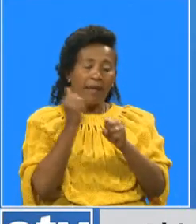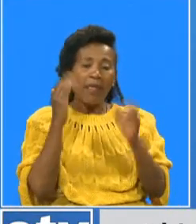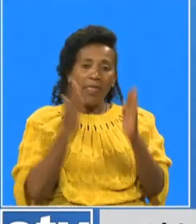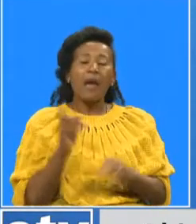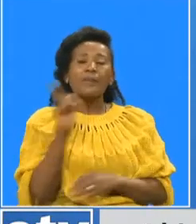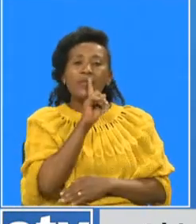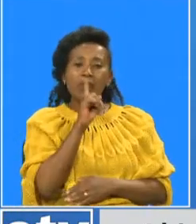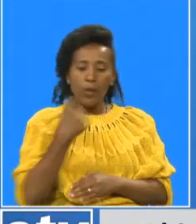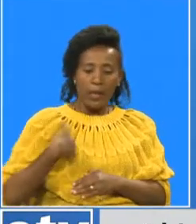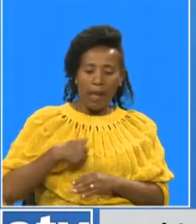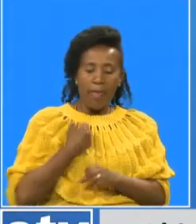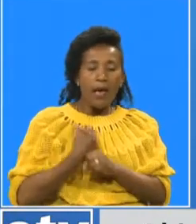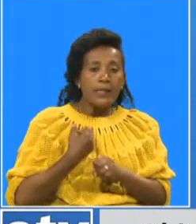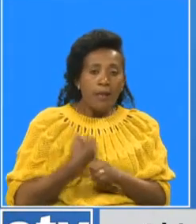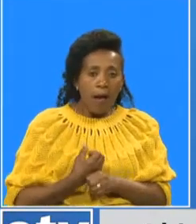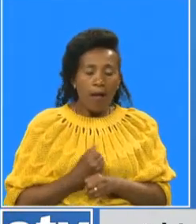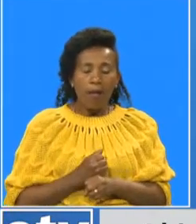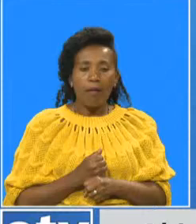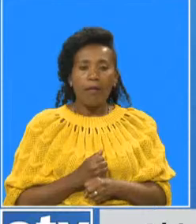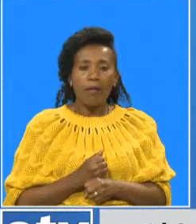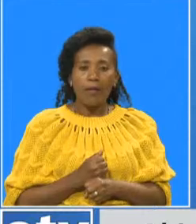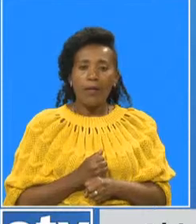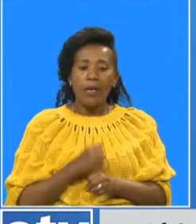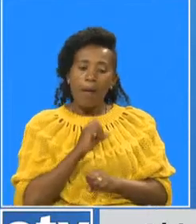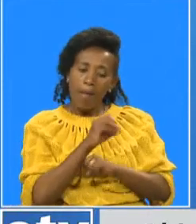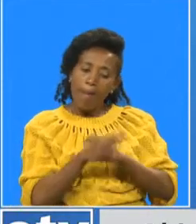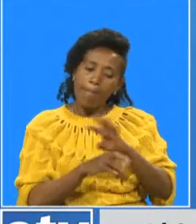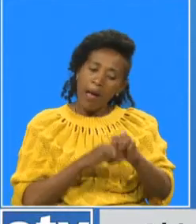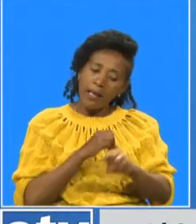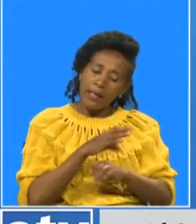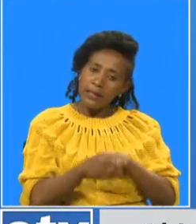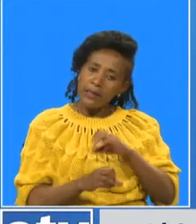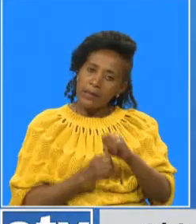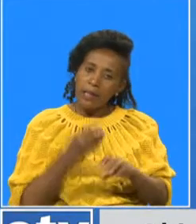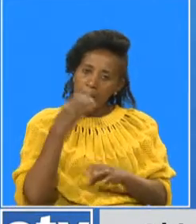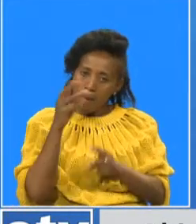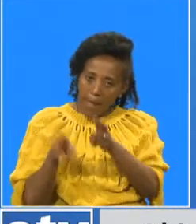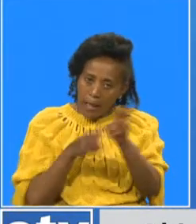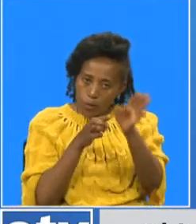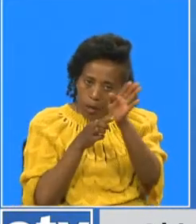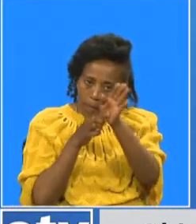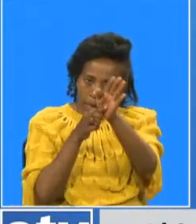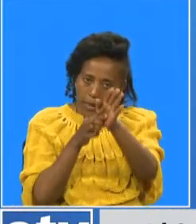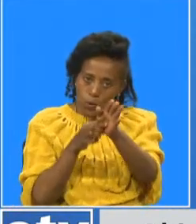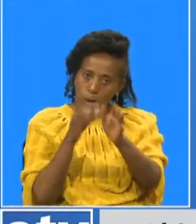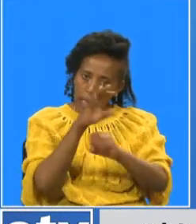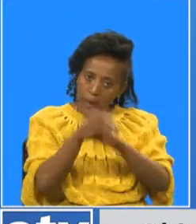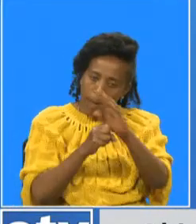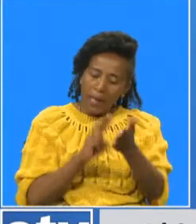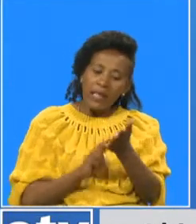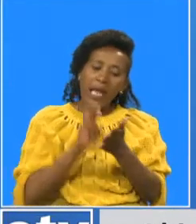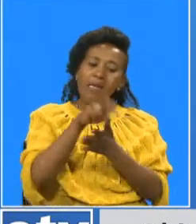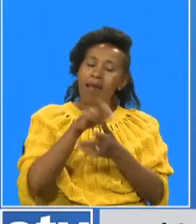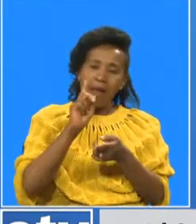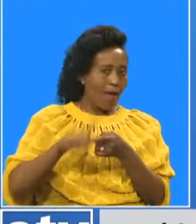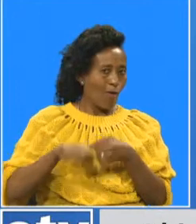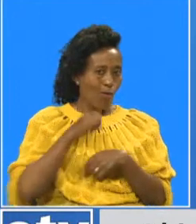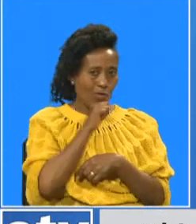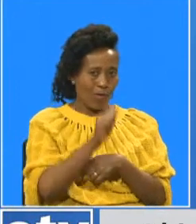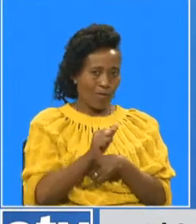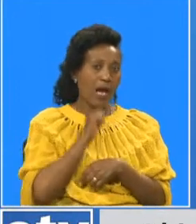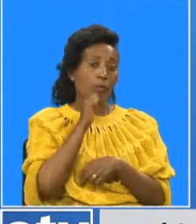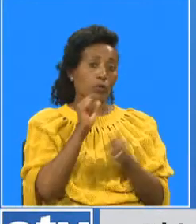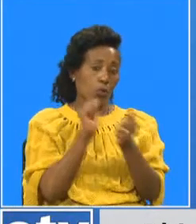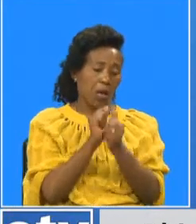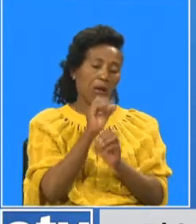ነው የእኛ ስራ ከማማከር መንገዱን ከማሳየት እና ከመመካከር የዘለል አይሆንም። ከባለ